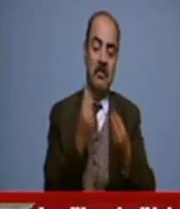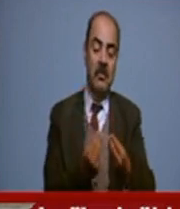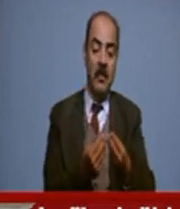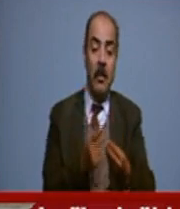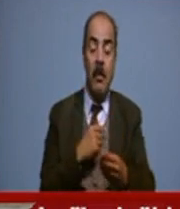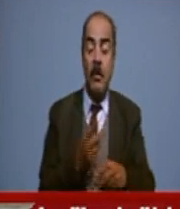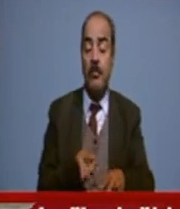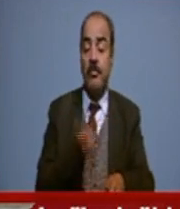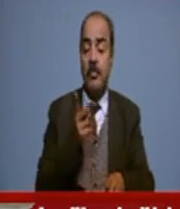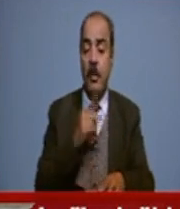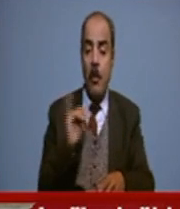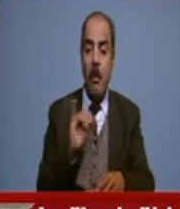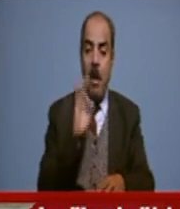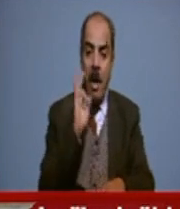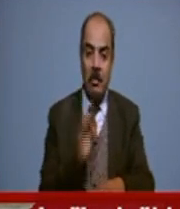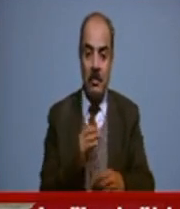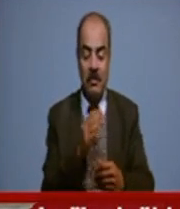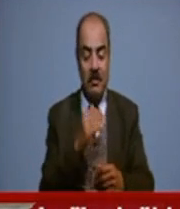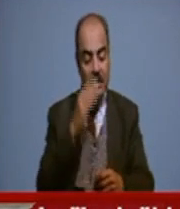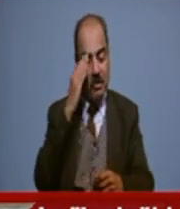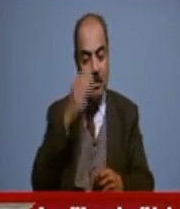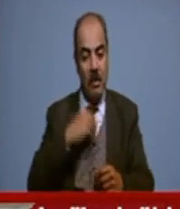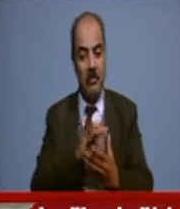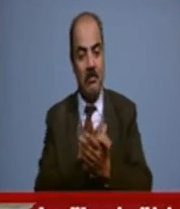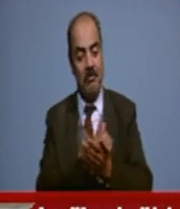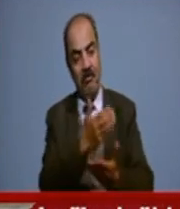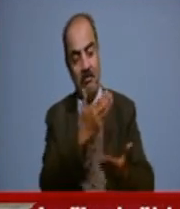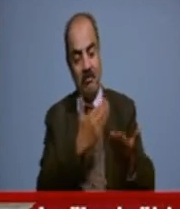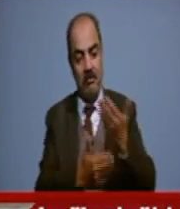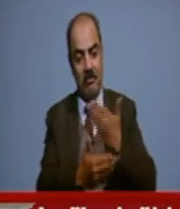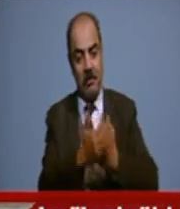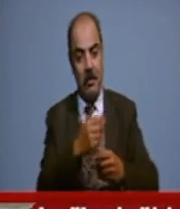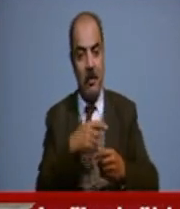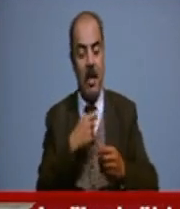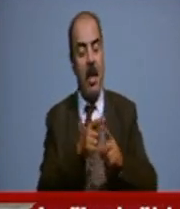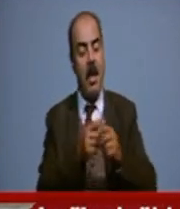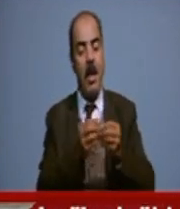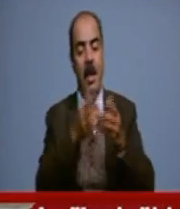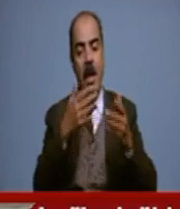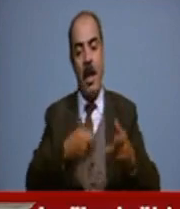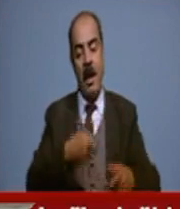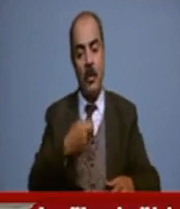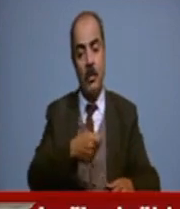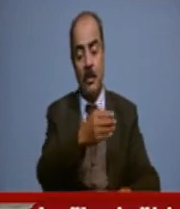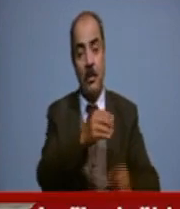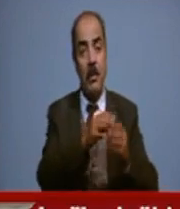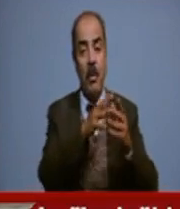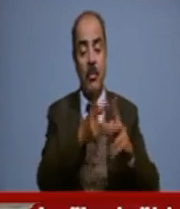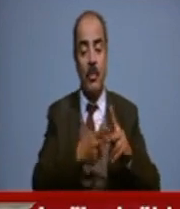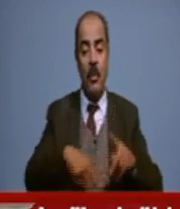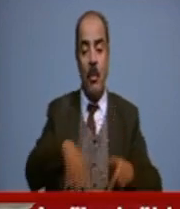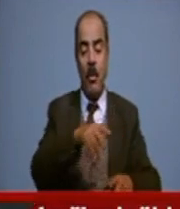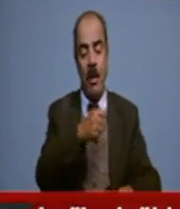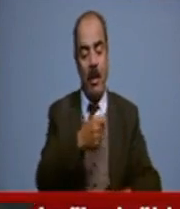مقدرين ومحترمين وبنعتز جدا بفخامتك. أهلا وسهلا، وأهلا بكم الوفد المرافق. شكرا جزيلا.